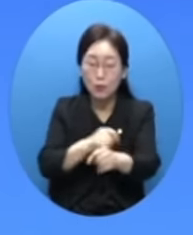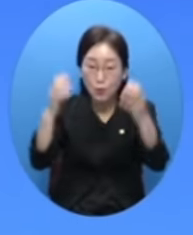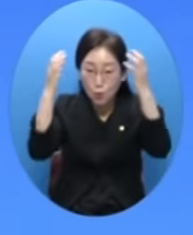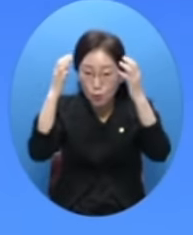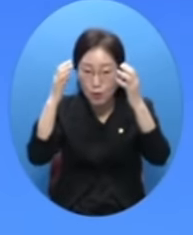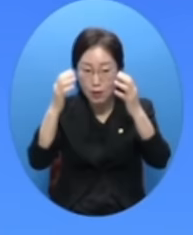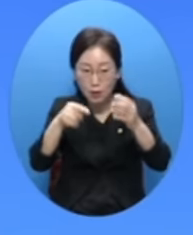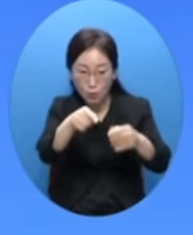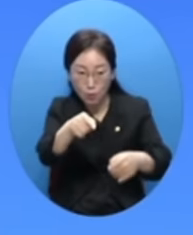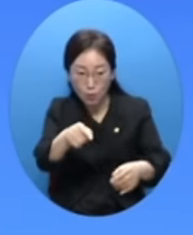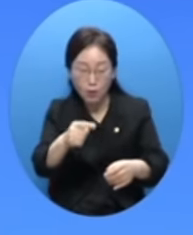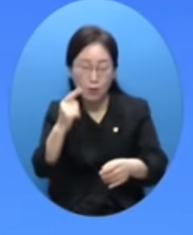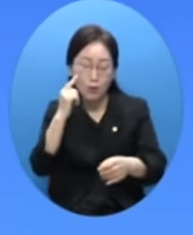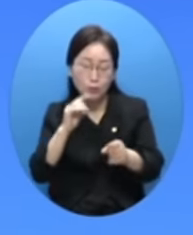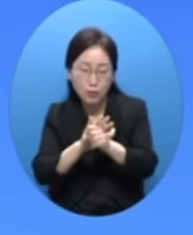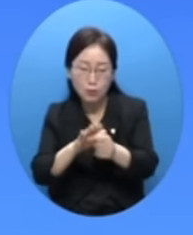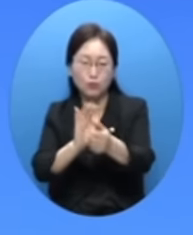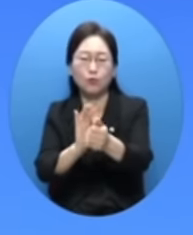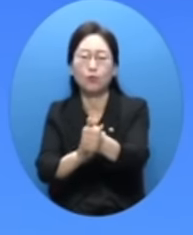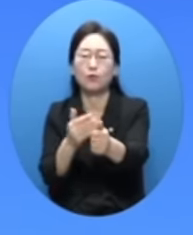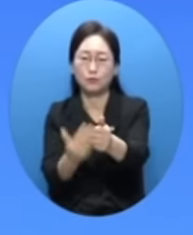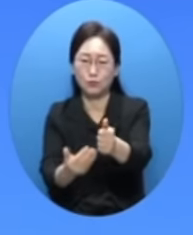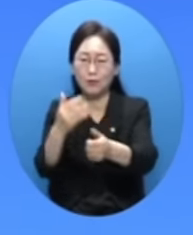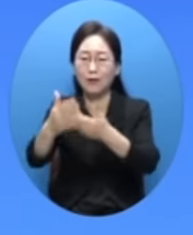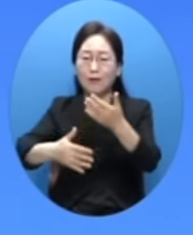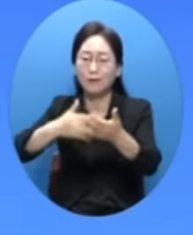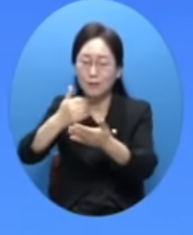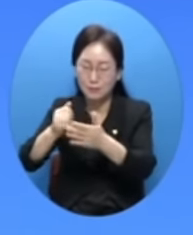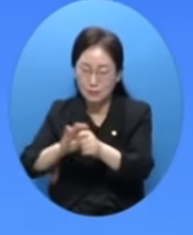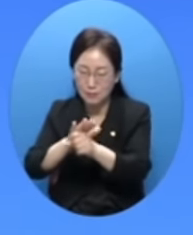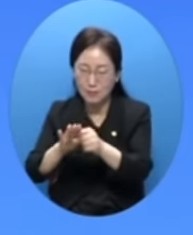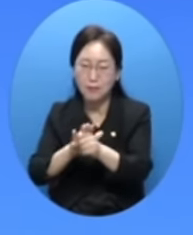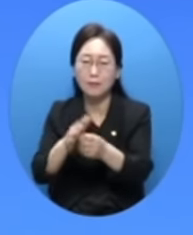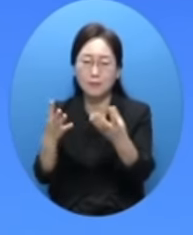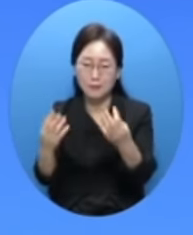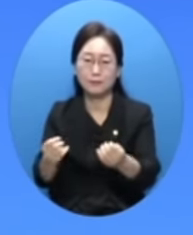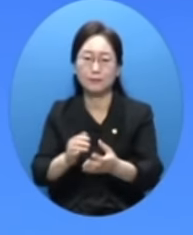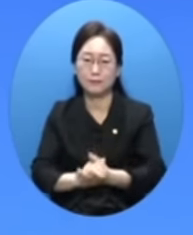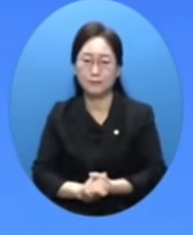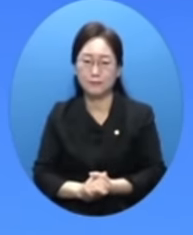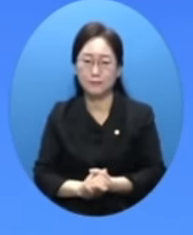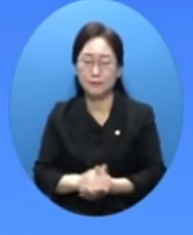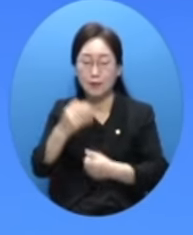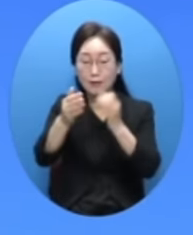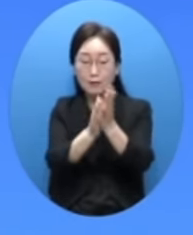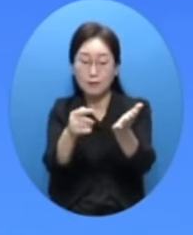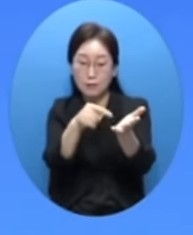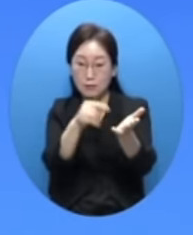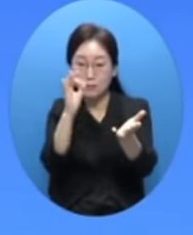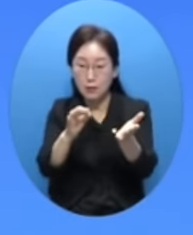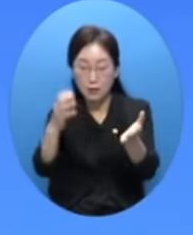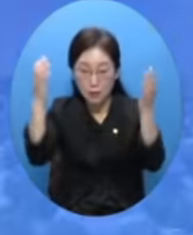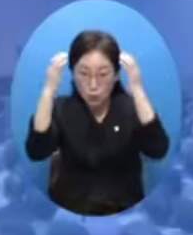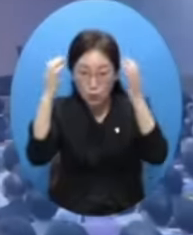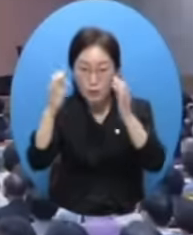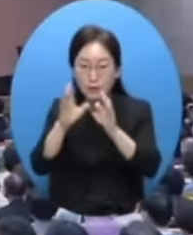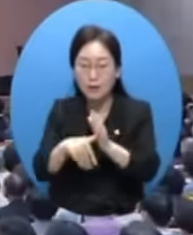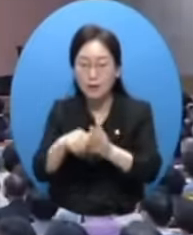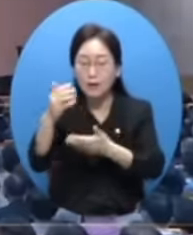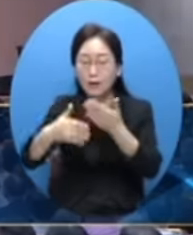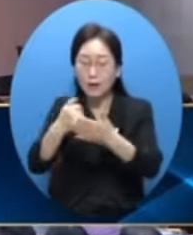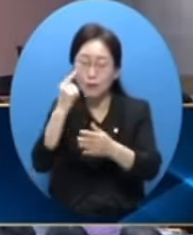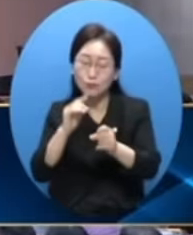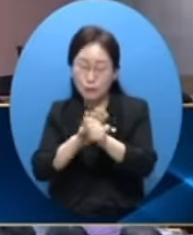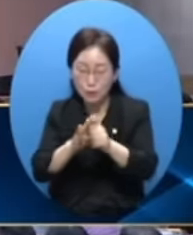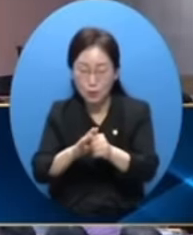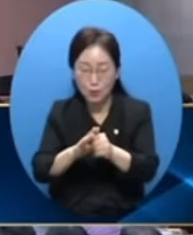백성들을 도우시고 함께 하시는 사랑의 하나님이신 것입니다. 성경은 고난당할 때 우리를 하나님께서 긍휼히